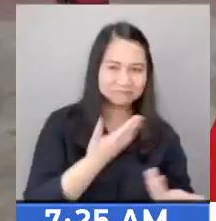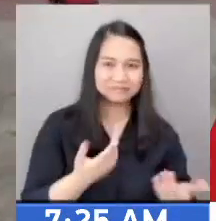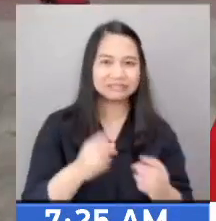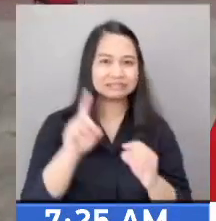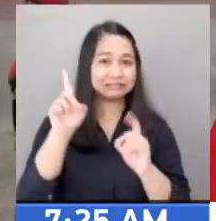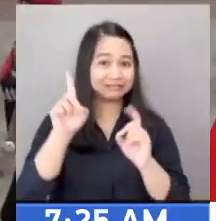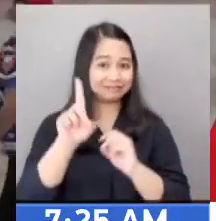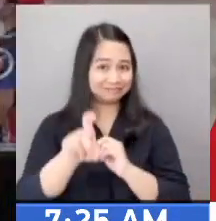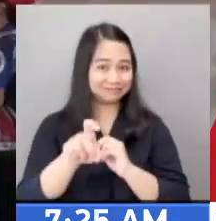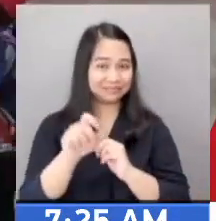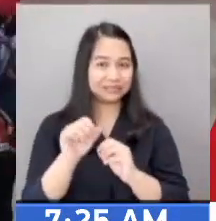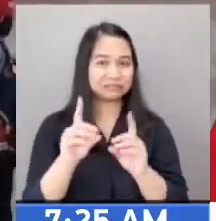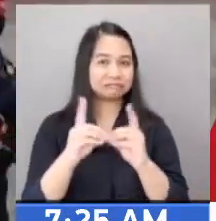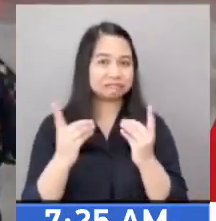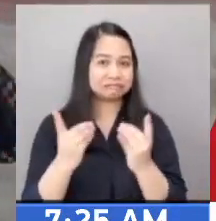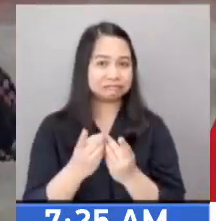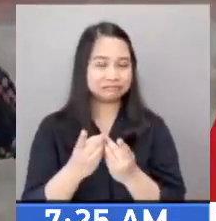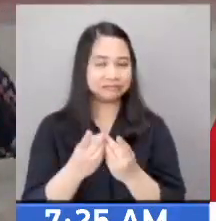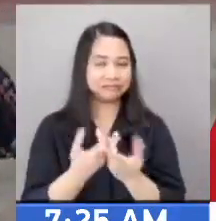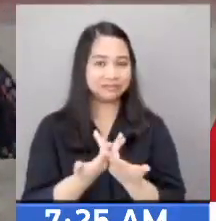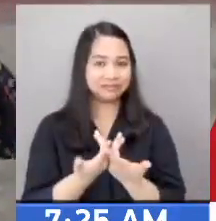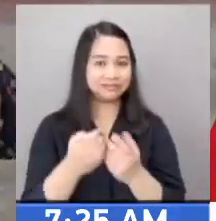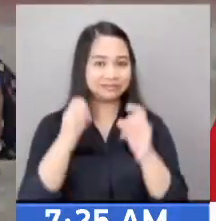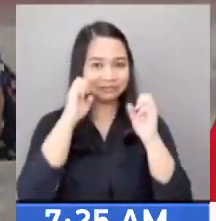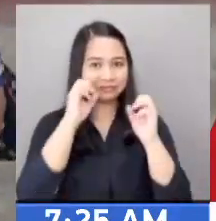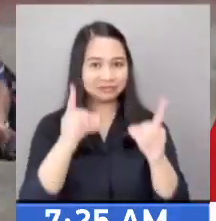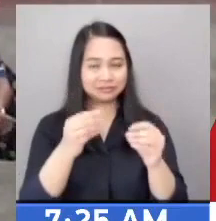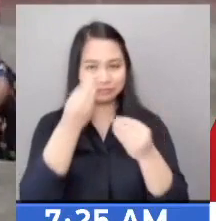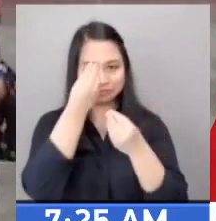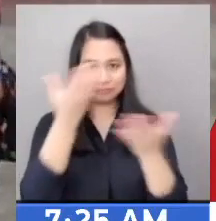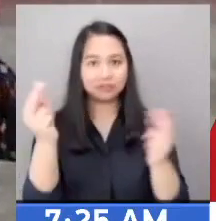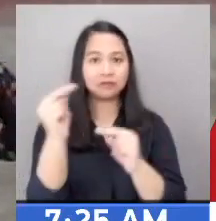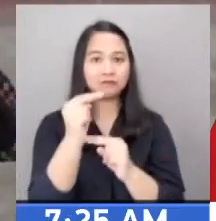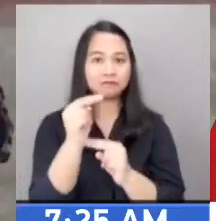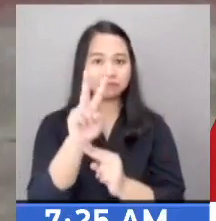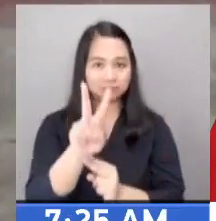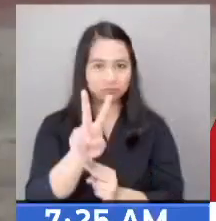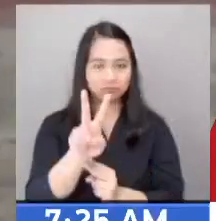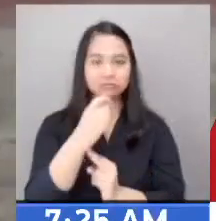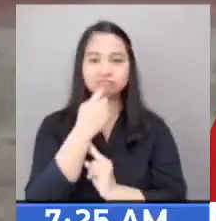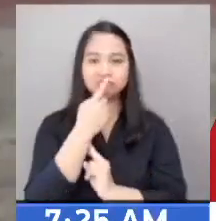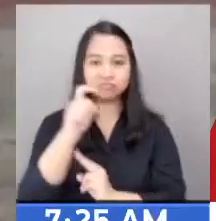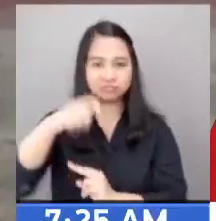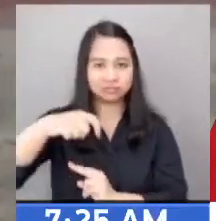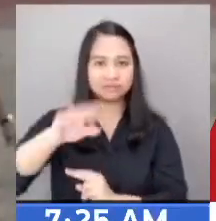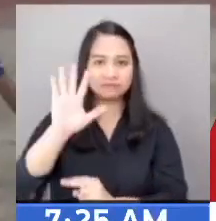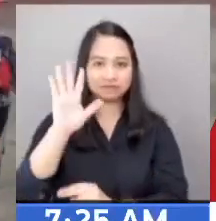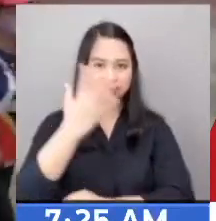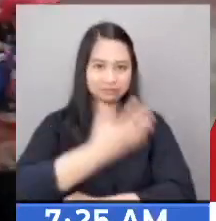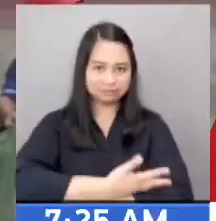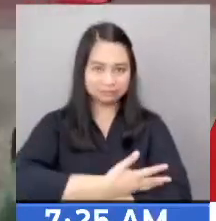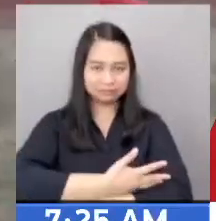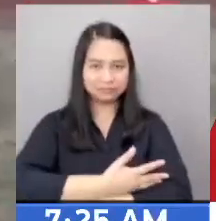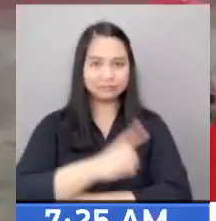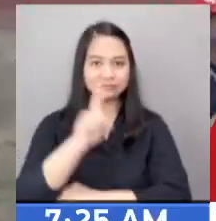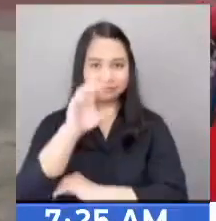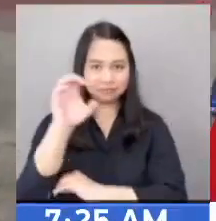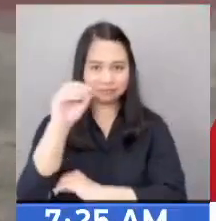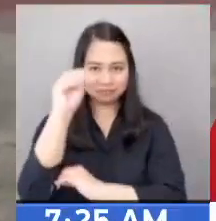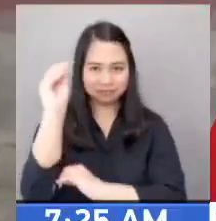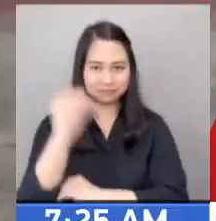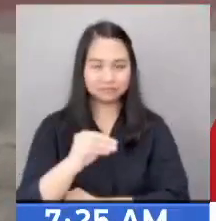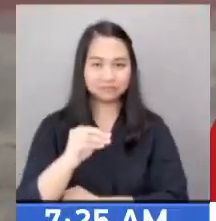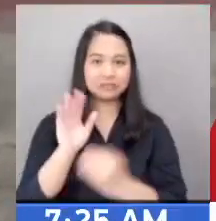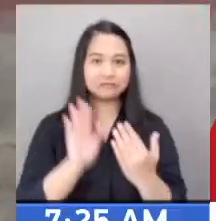Order ng DepEd kung saan pagdating sa November 2 ay kinakailangan na 5 araw na yung pasok ng mga estudyante